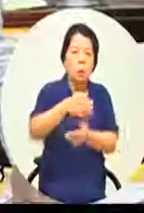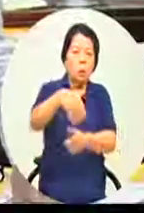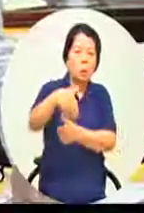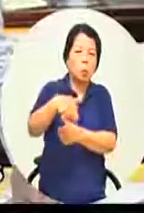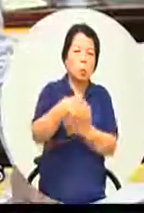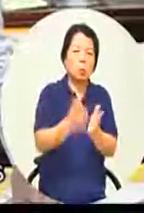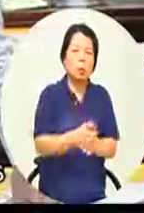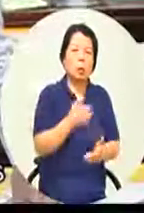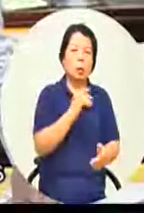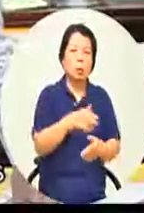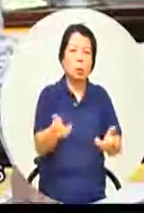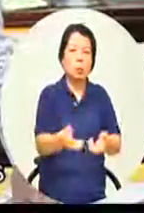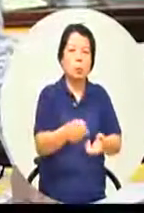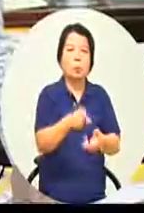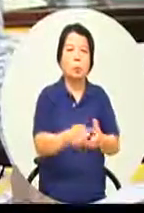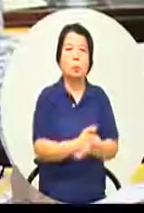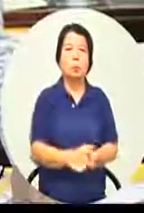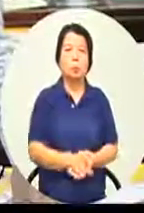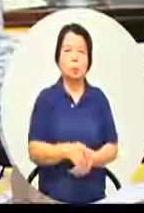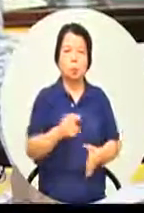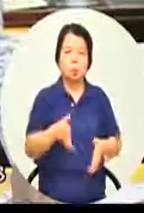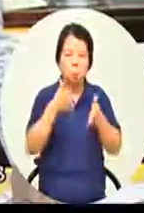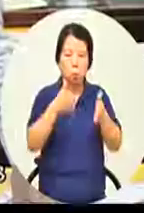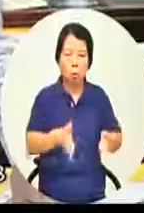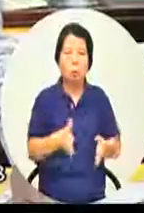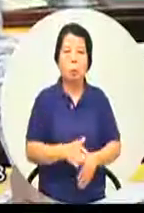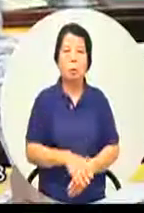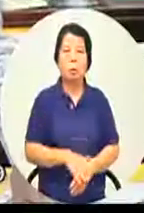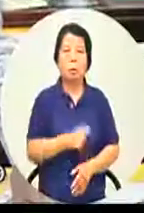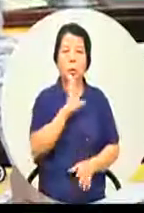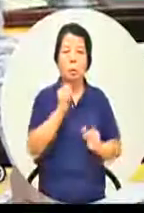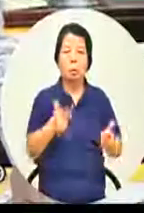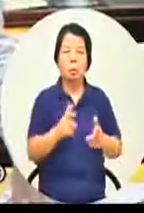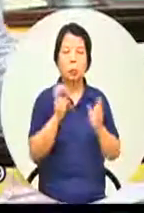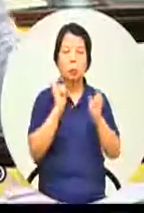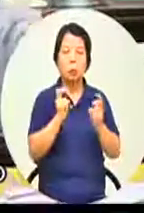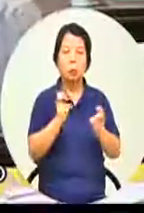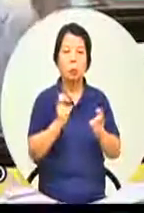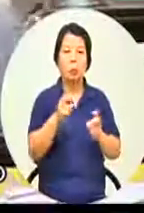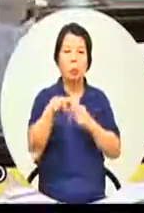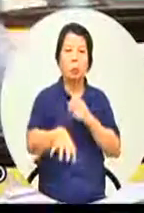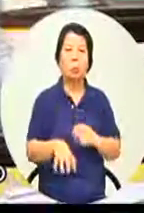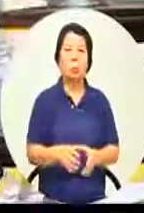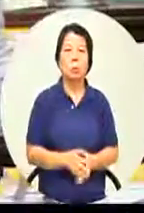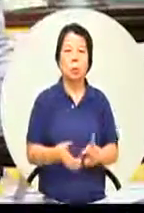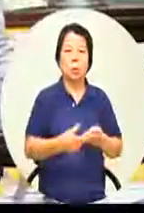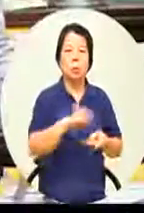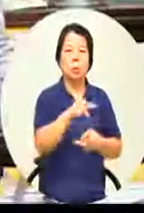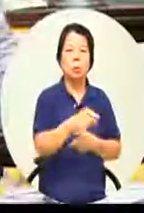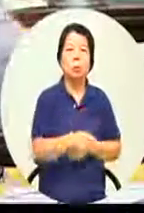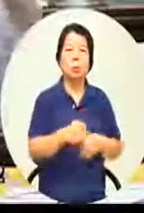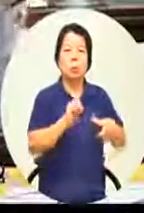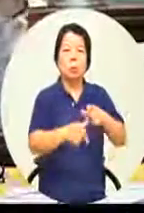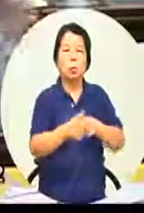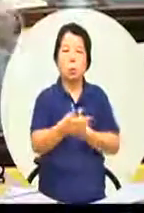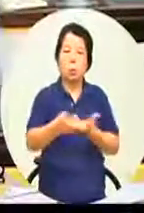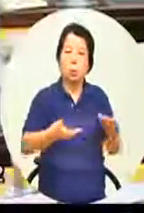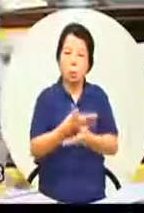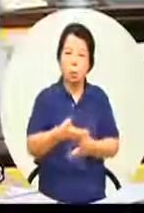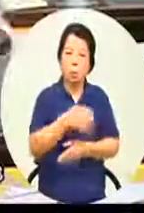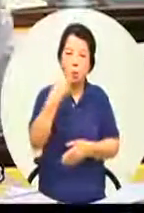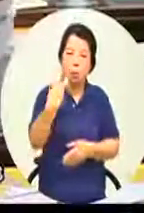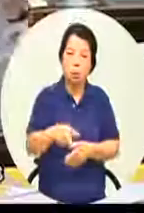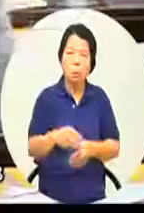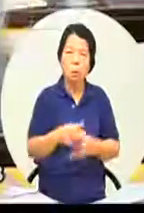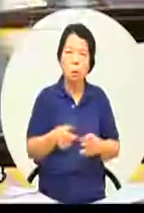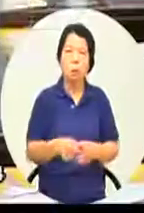早我们这样子的工程。那有关这个部分，是不是捷运局可以再去跟这些厂商做好协调，期待早日完工，